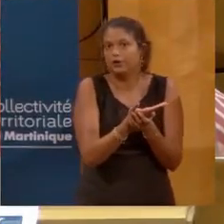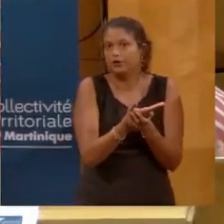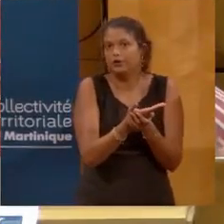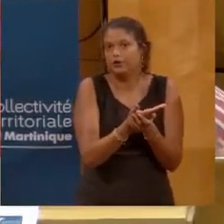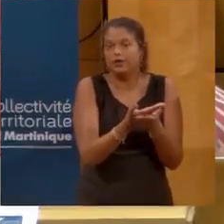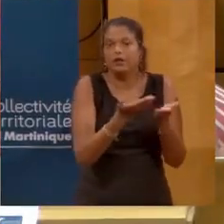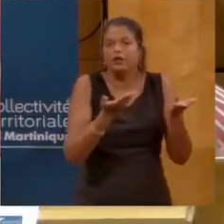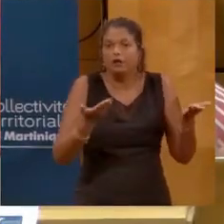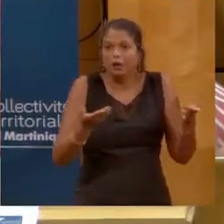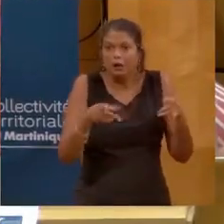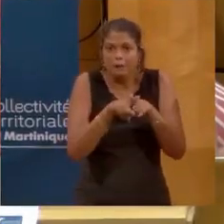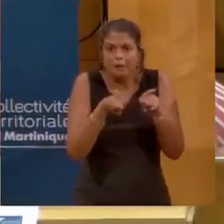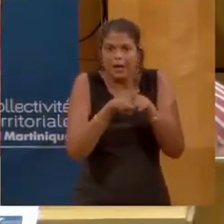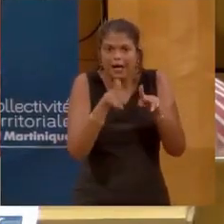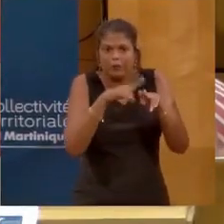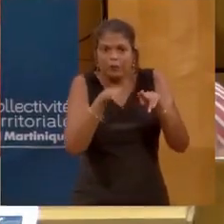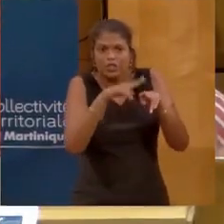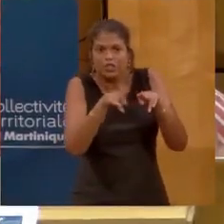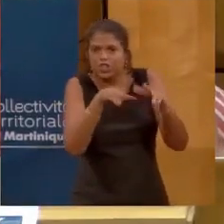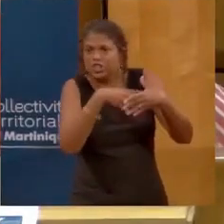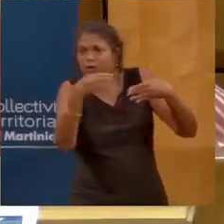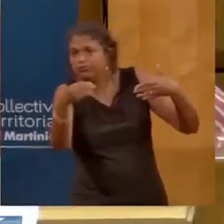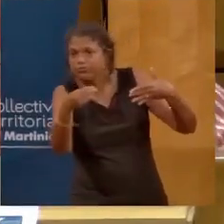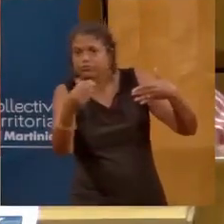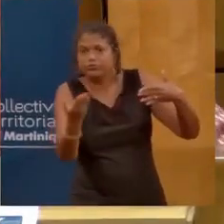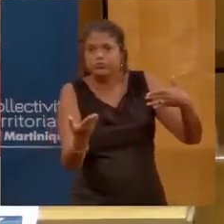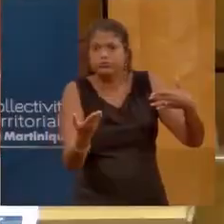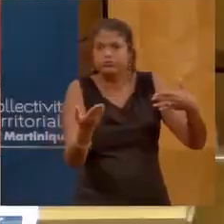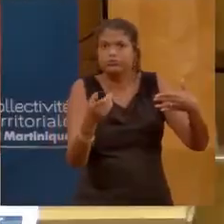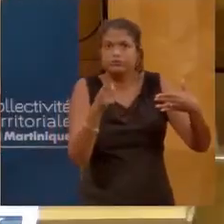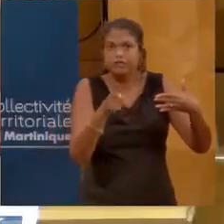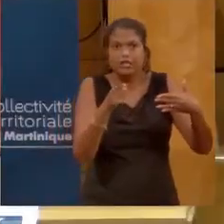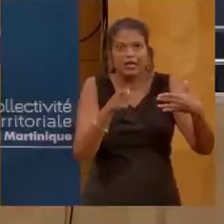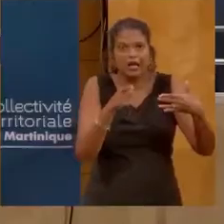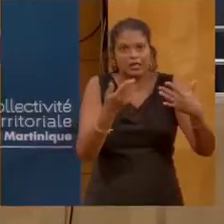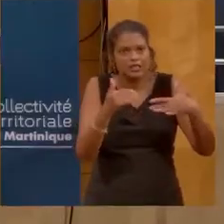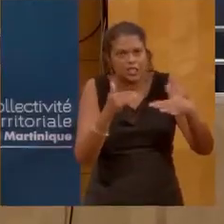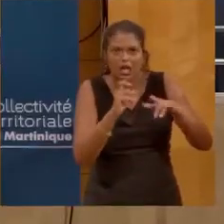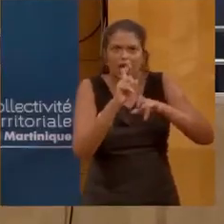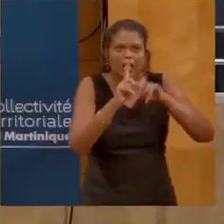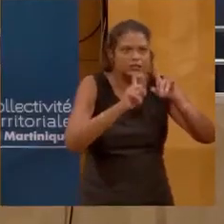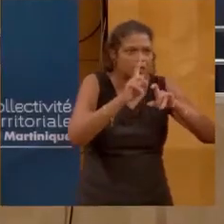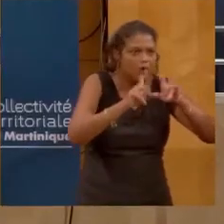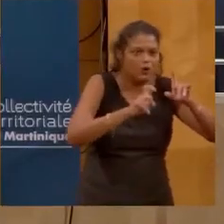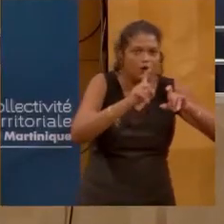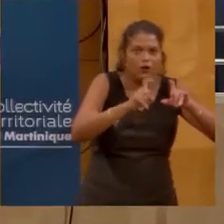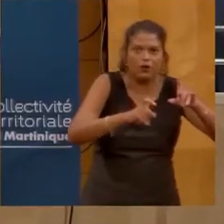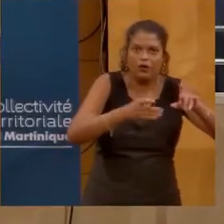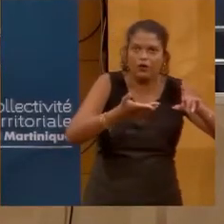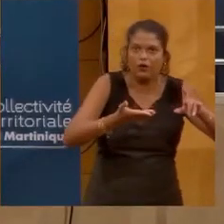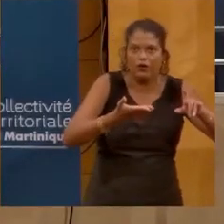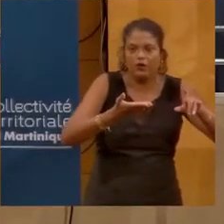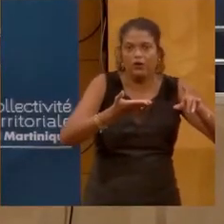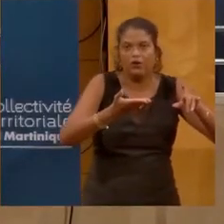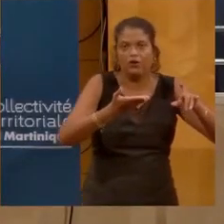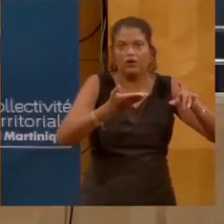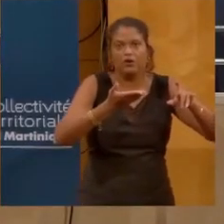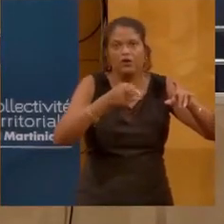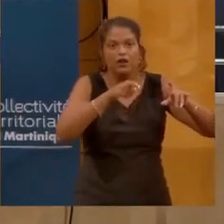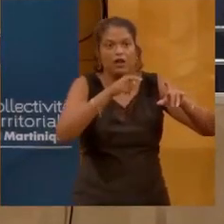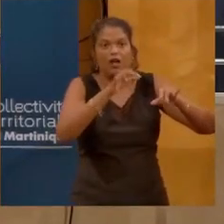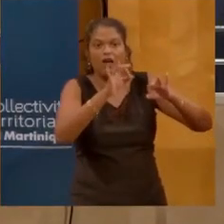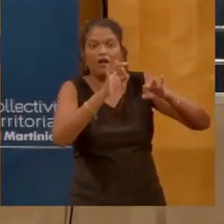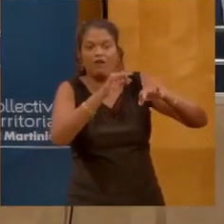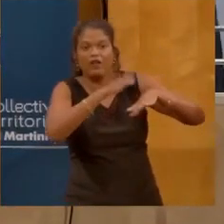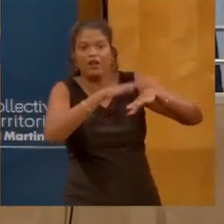Même pour les chantiers qui ont été externalisés, nous nous sommes bien assurés, nous avons posé des questions. Pour les appels d'offres,